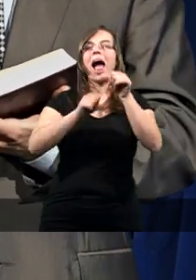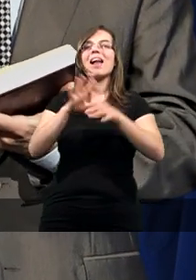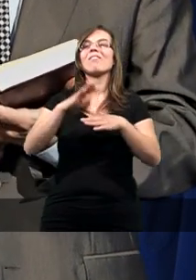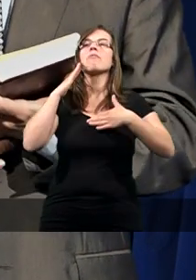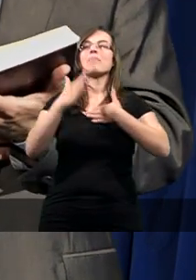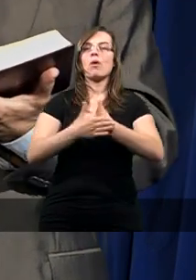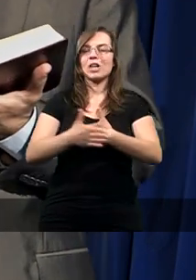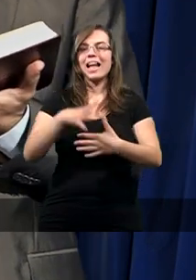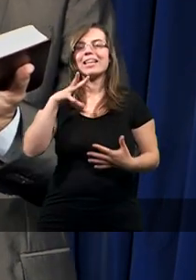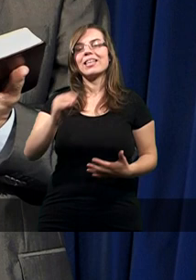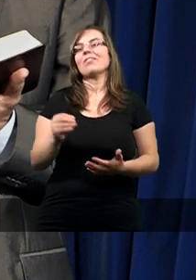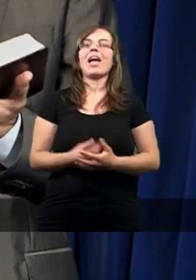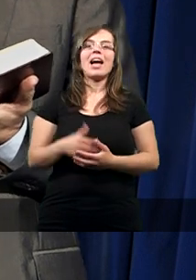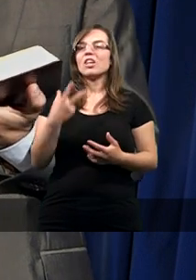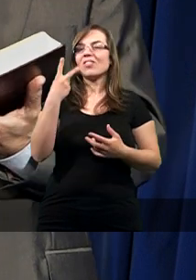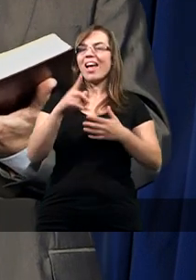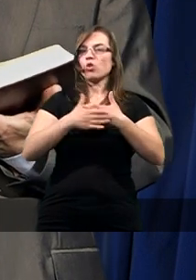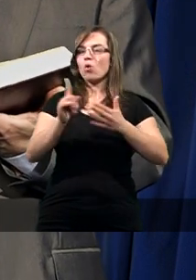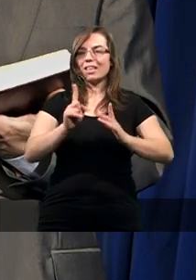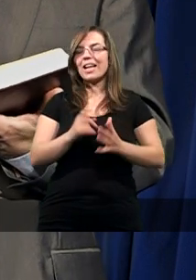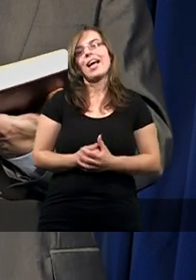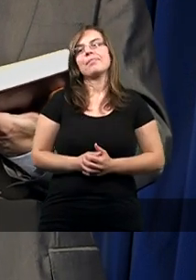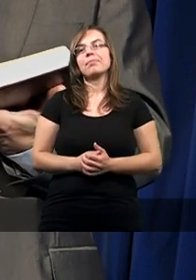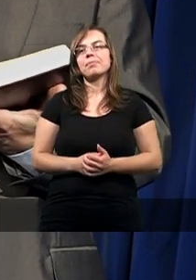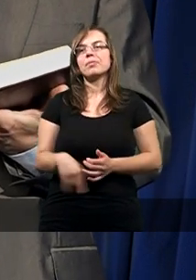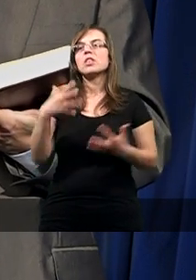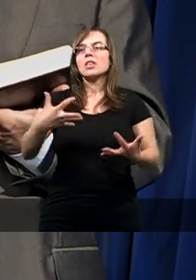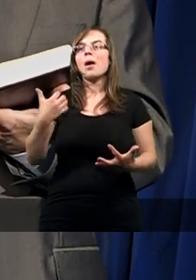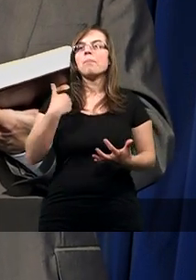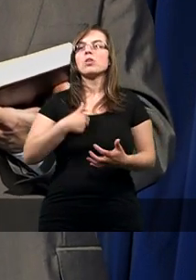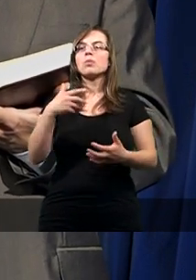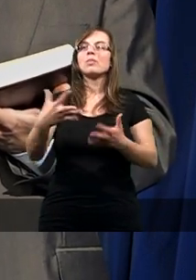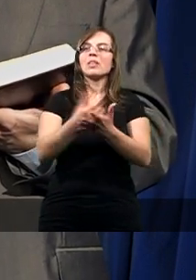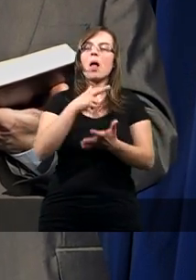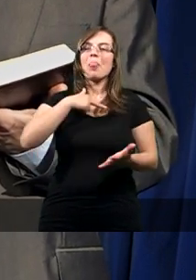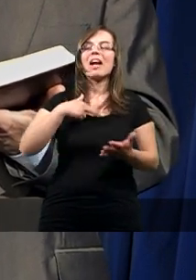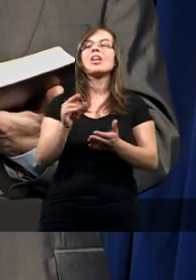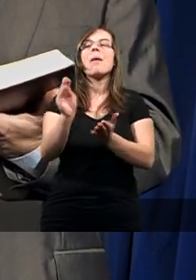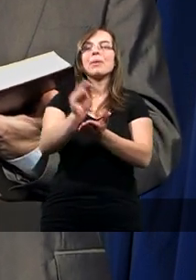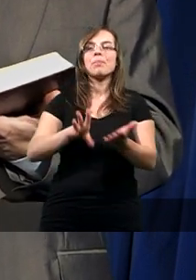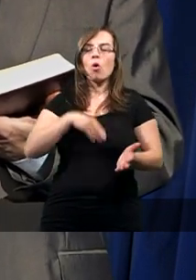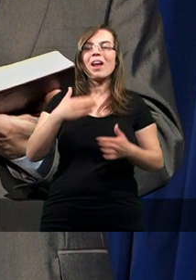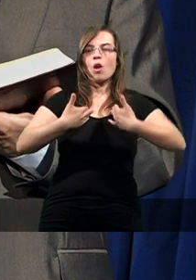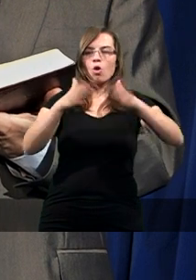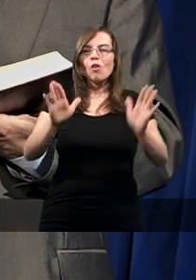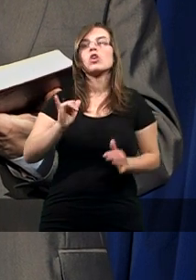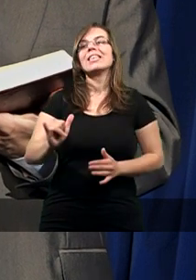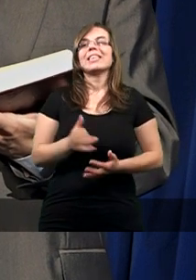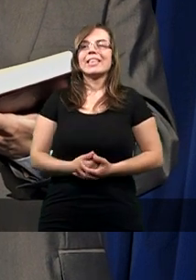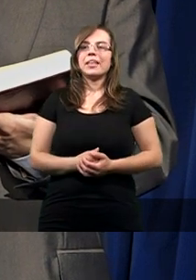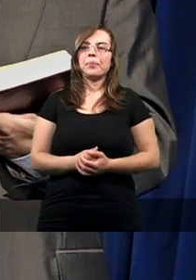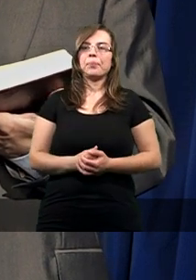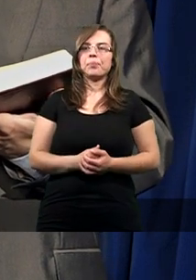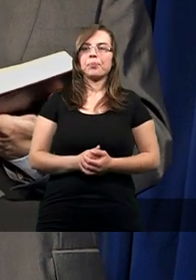małżeństwie. I'd like us to turn in our Bibles. Chciałbym, byśmy otworzyli nasze Biblię. To the scripture reading,